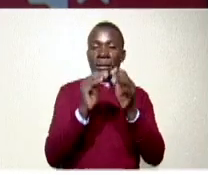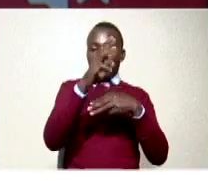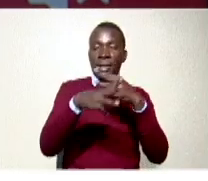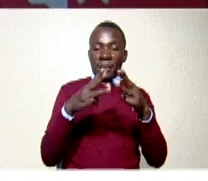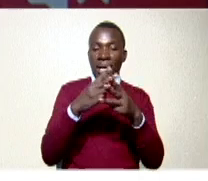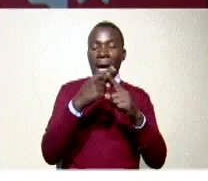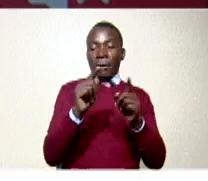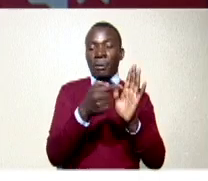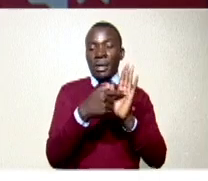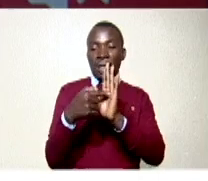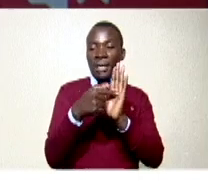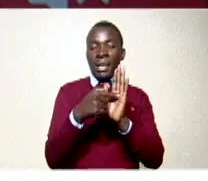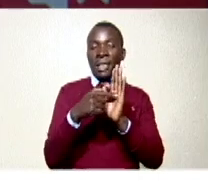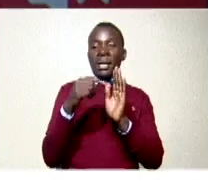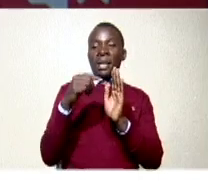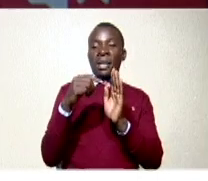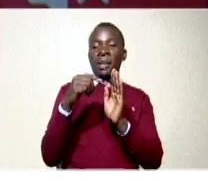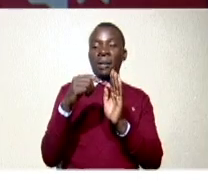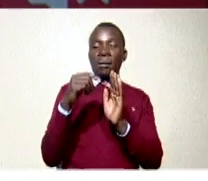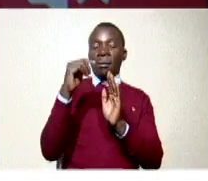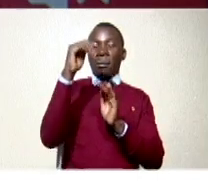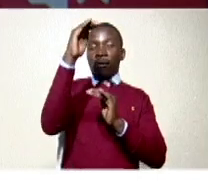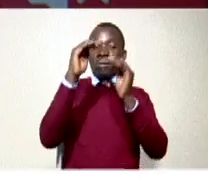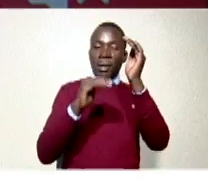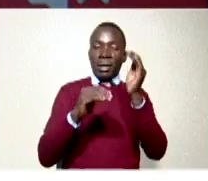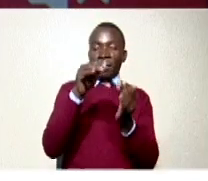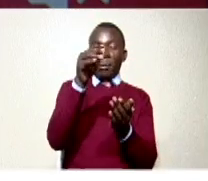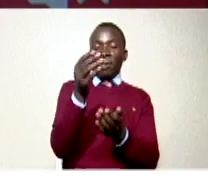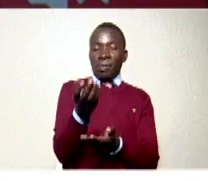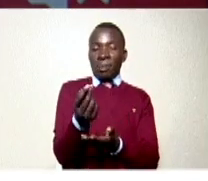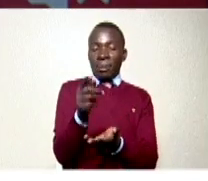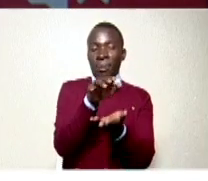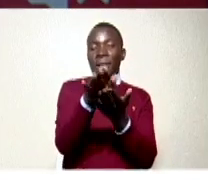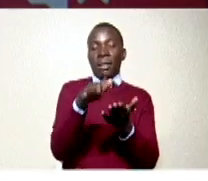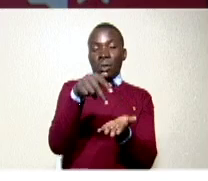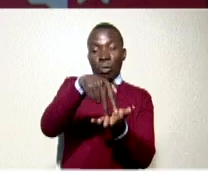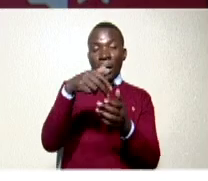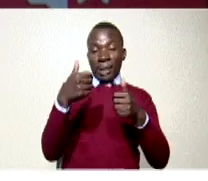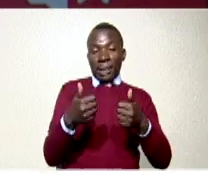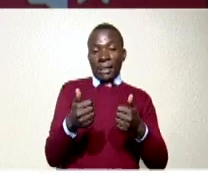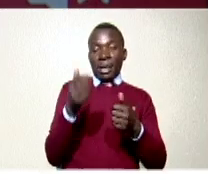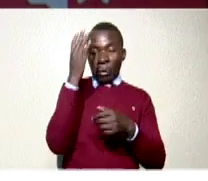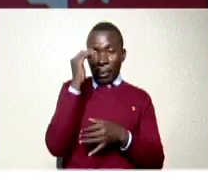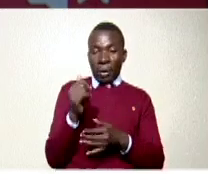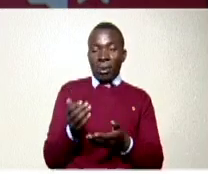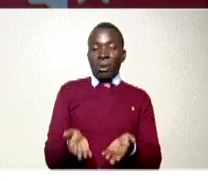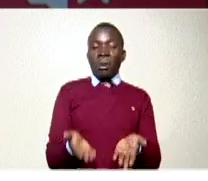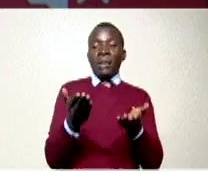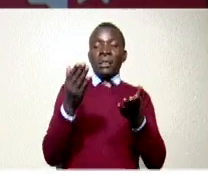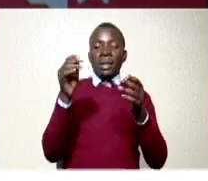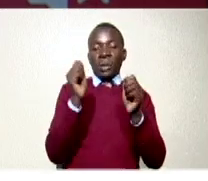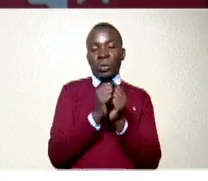ariko bigaragara ko urwego rw'imari rwo rugihagaze neza kuko rwazamutse ku rugero rwa